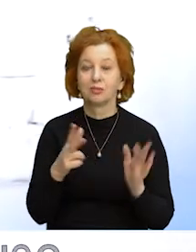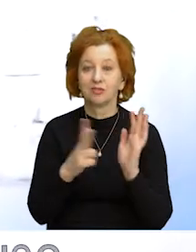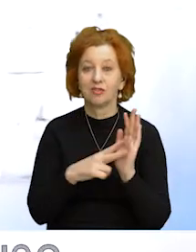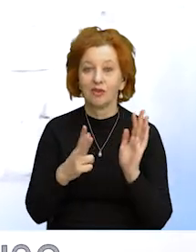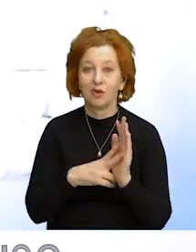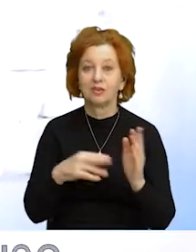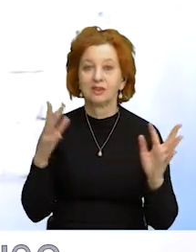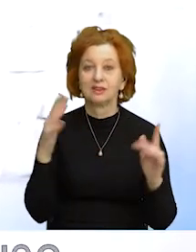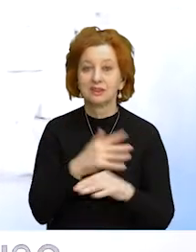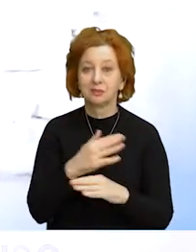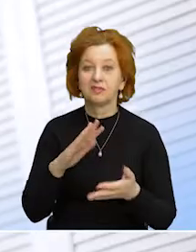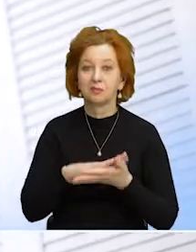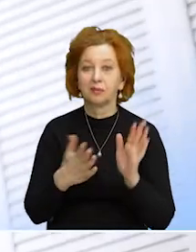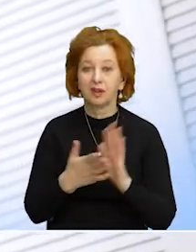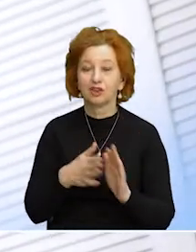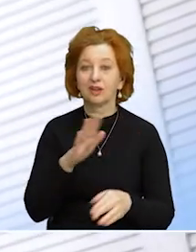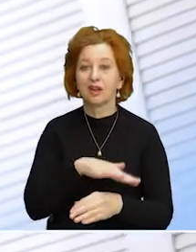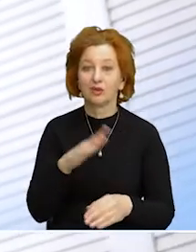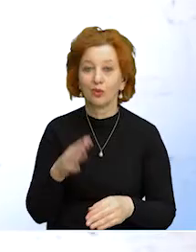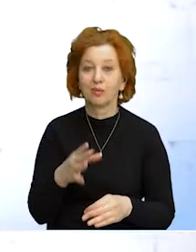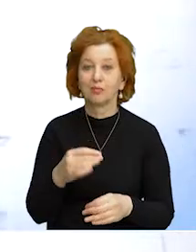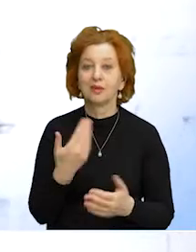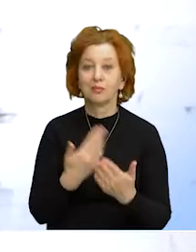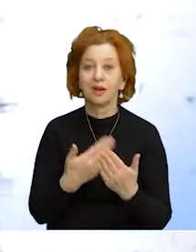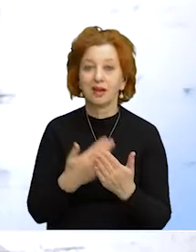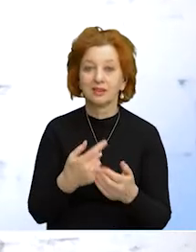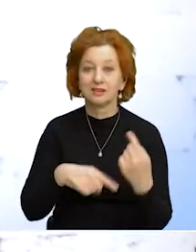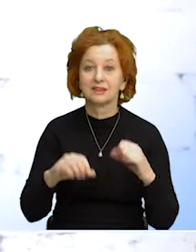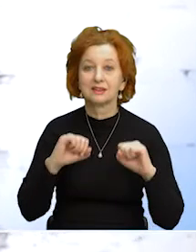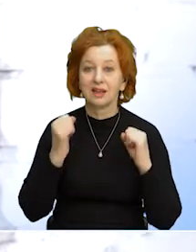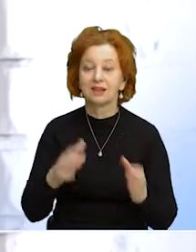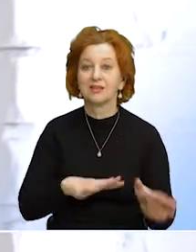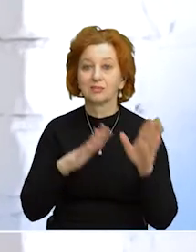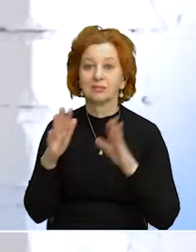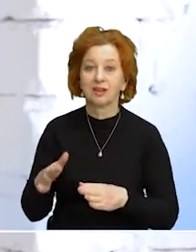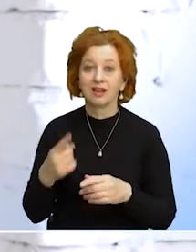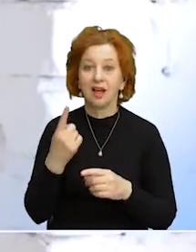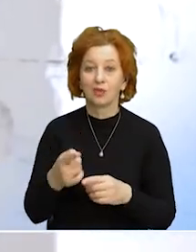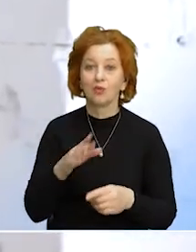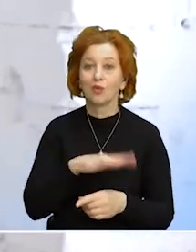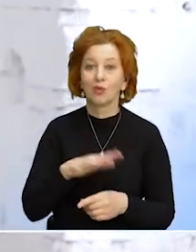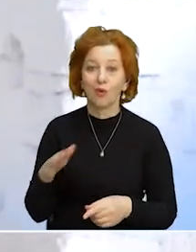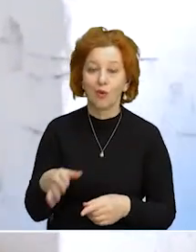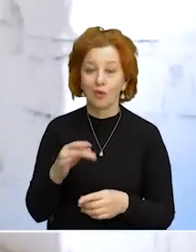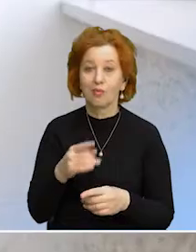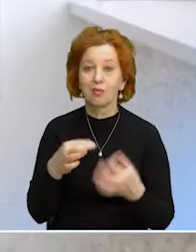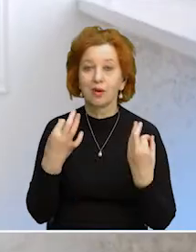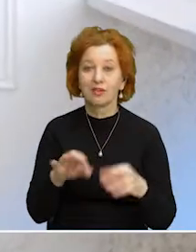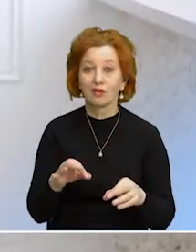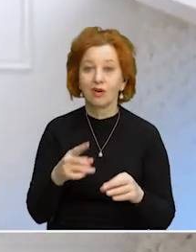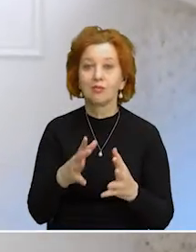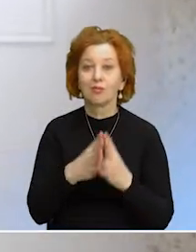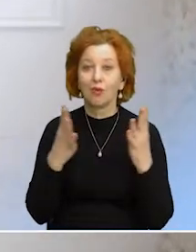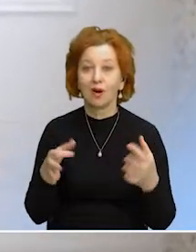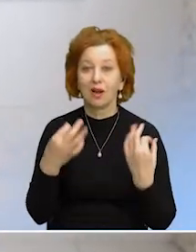Ошибка номер восемь – неправильное положение ног. При позировании старайтесь переносить вес на одну ногу. Это позволит вам